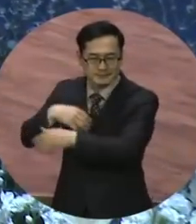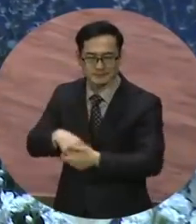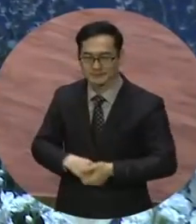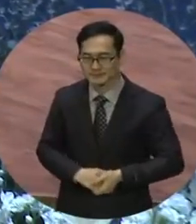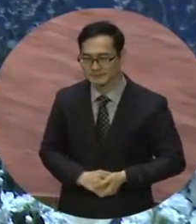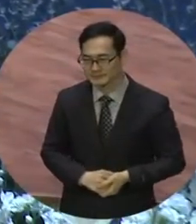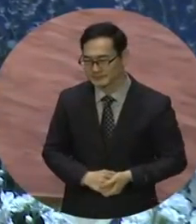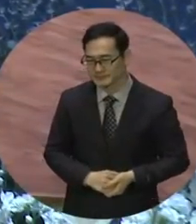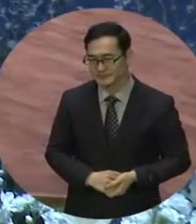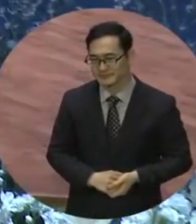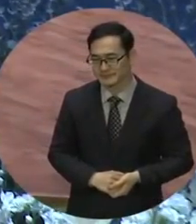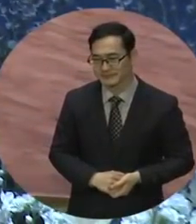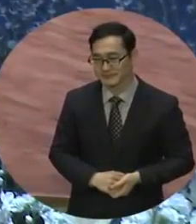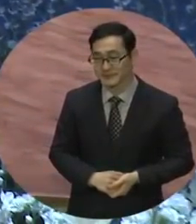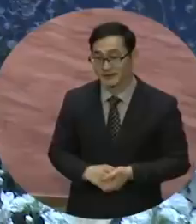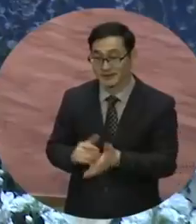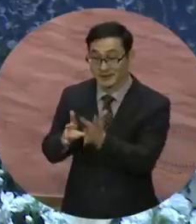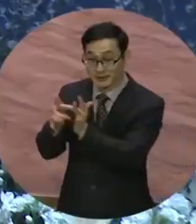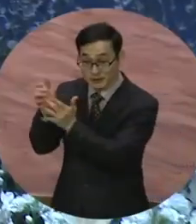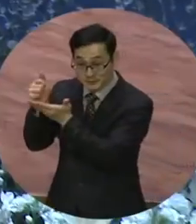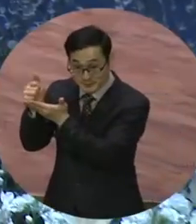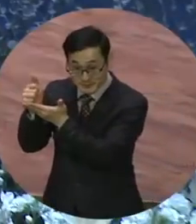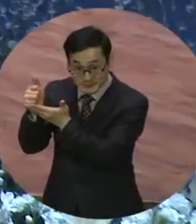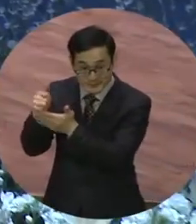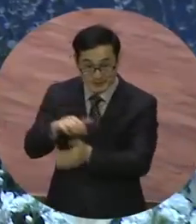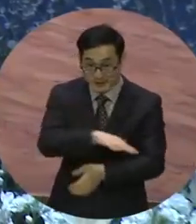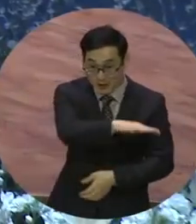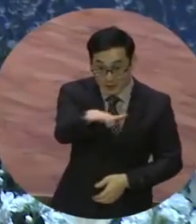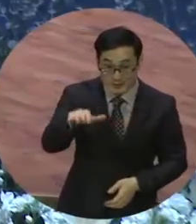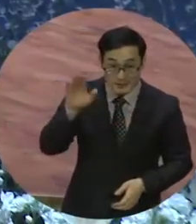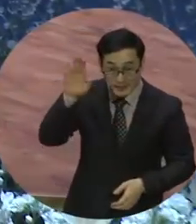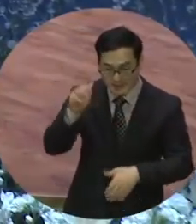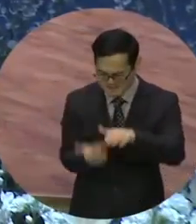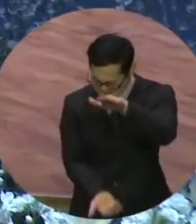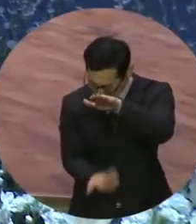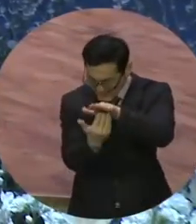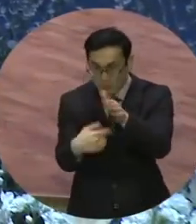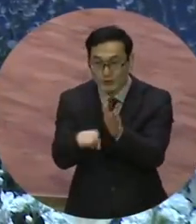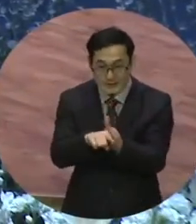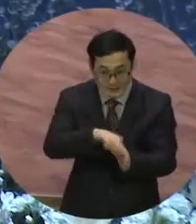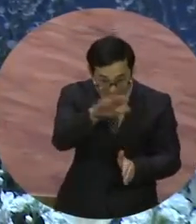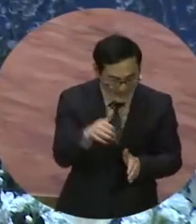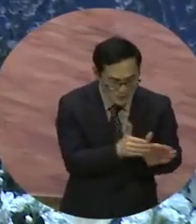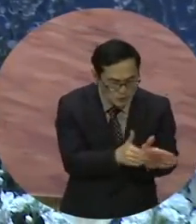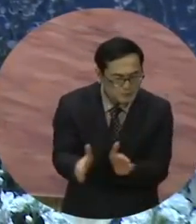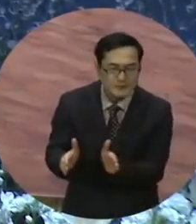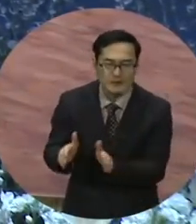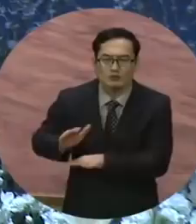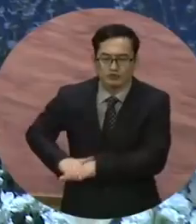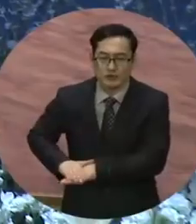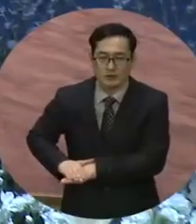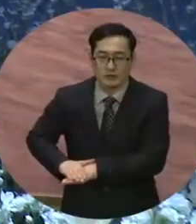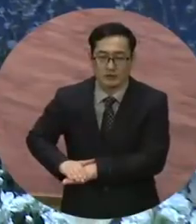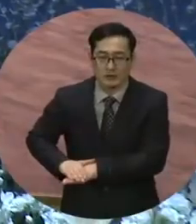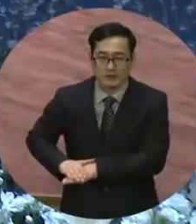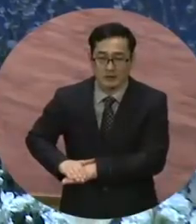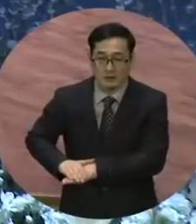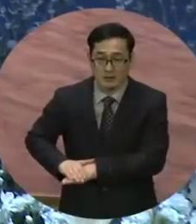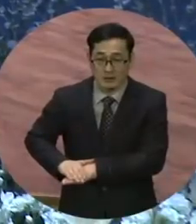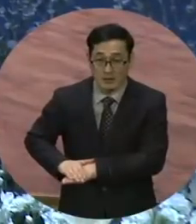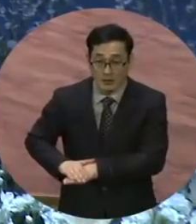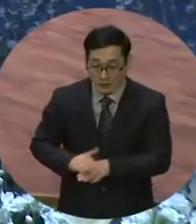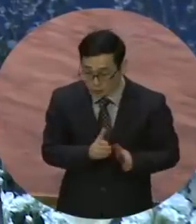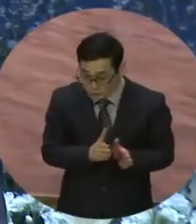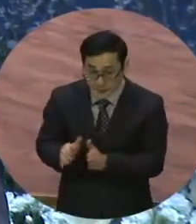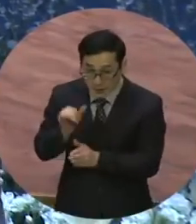예수님께서 이런 삶을 살도록 여러분에게 발판을 다 마련해 주었어요. 섬이의 삶을 살 수 있도록 다 발판을 마련해